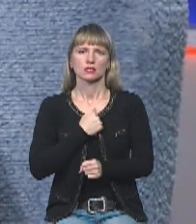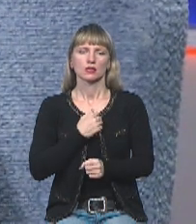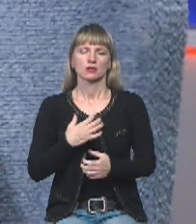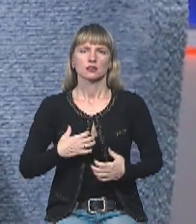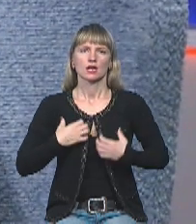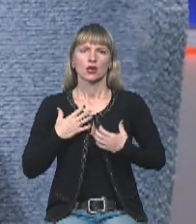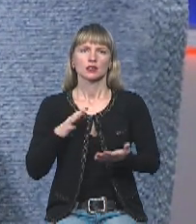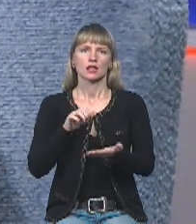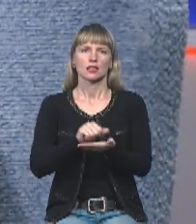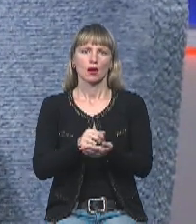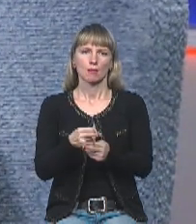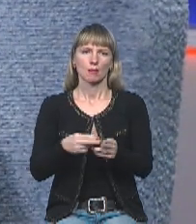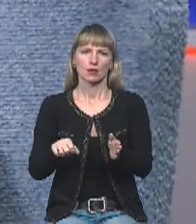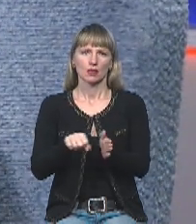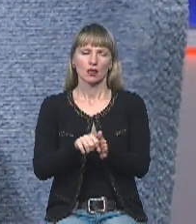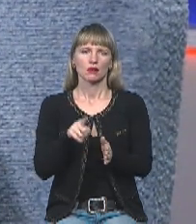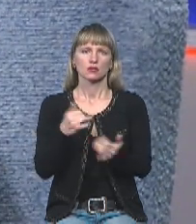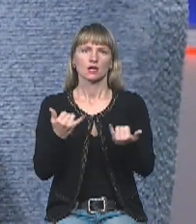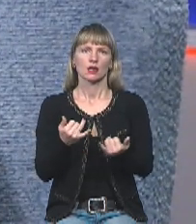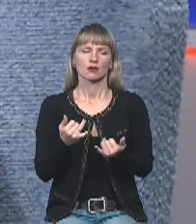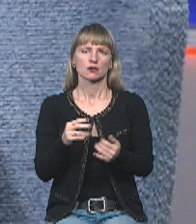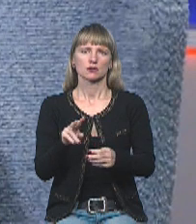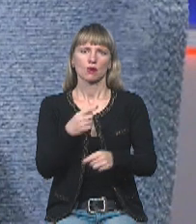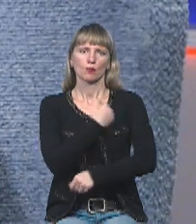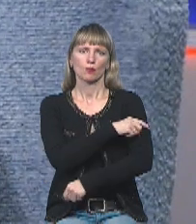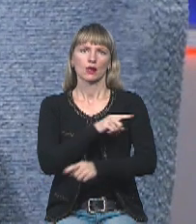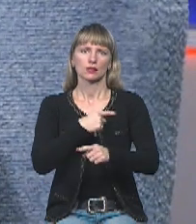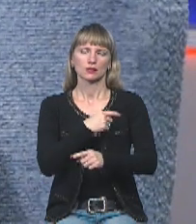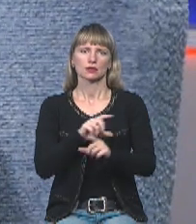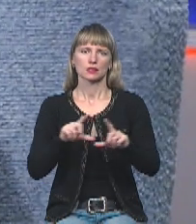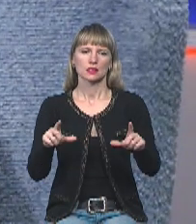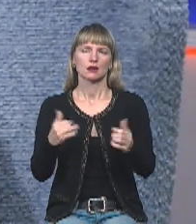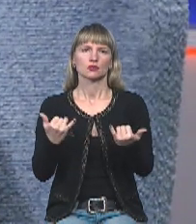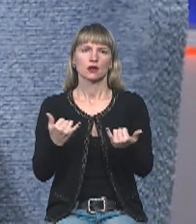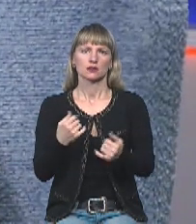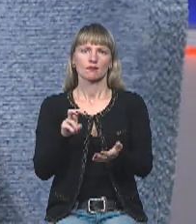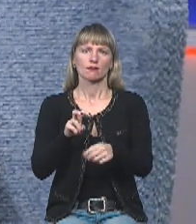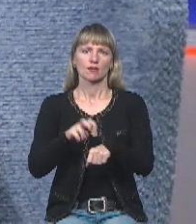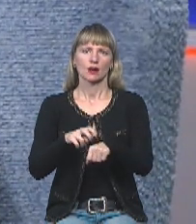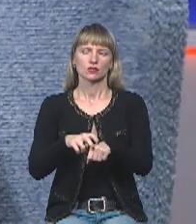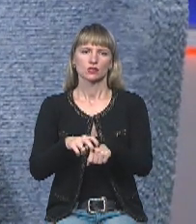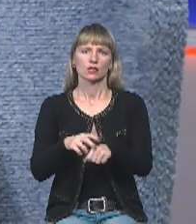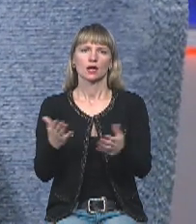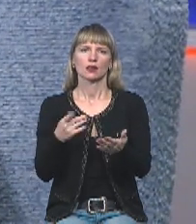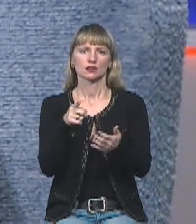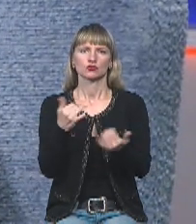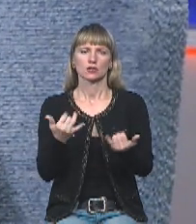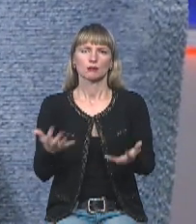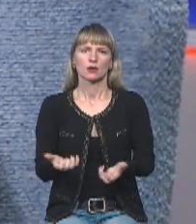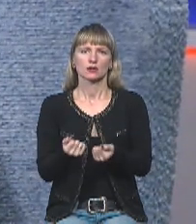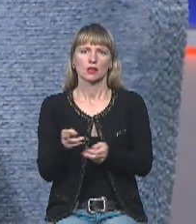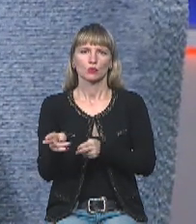напад. Вона зараз в реанімації. Зичимо лікарям, які її рятують, благословення і того, щоб